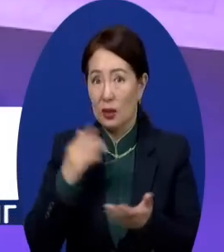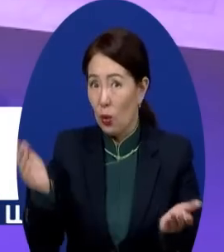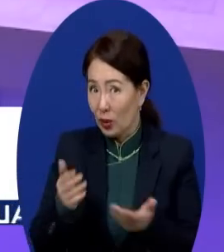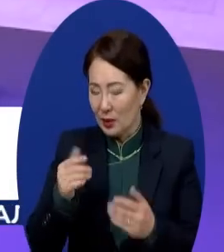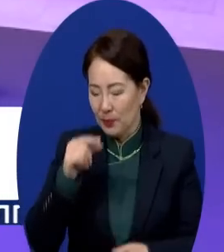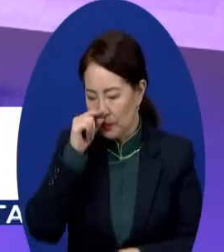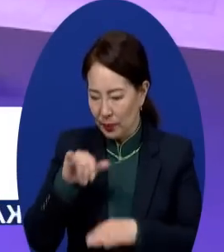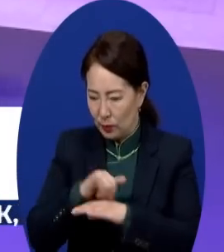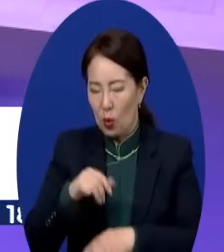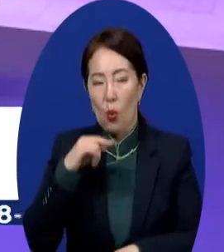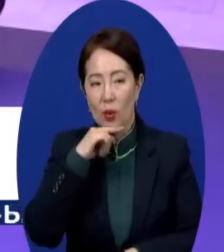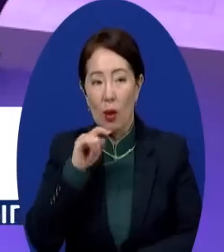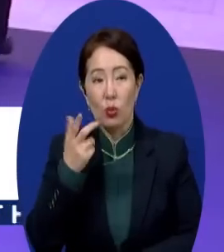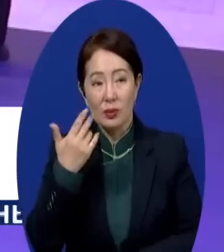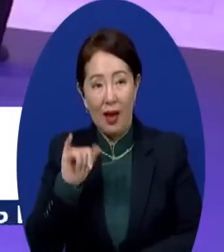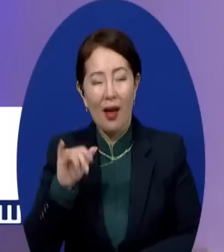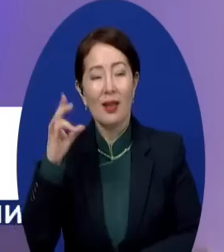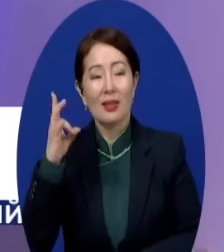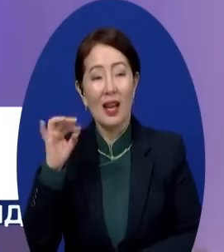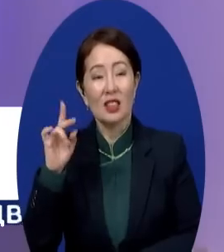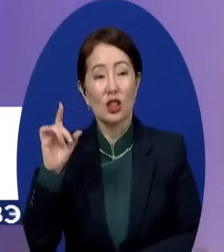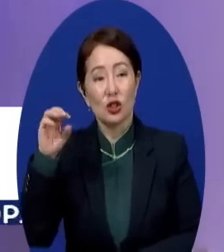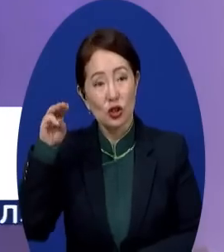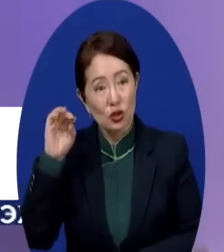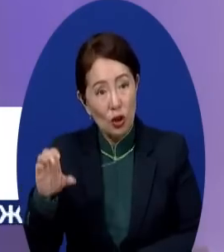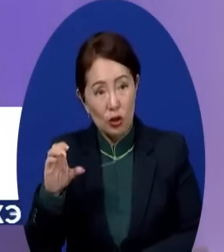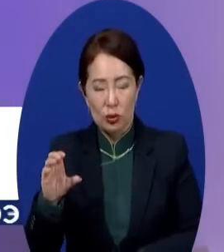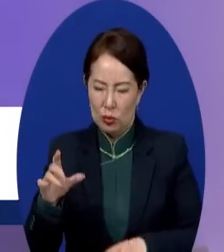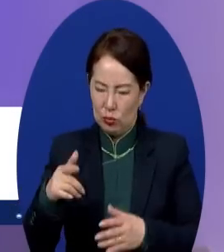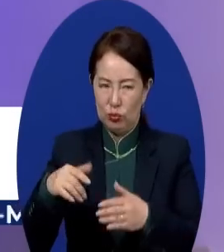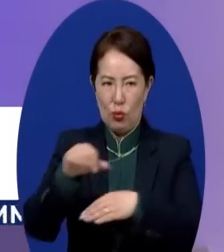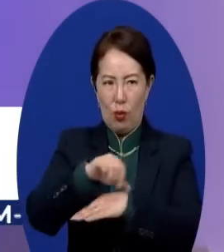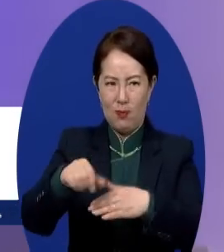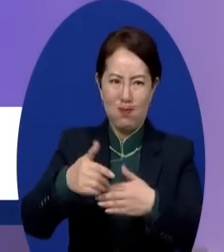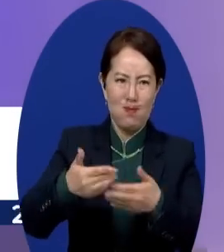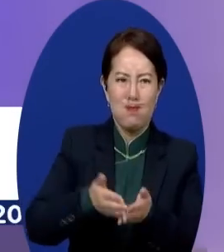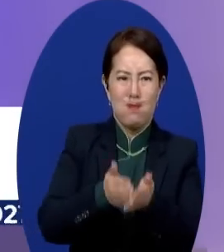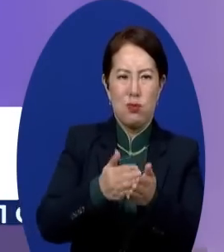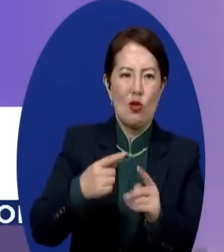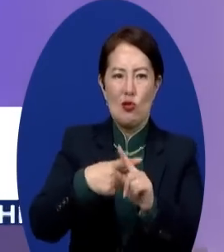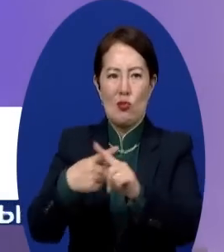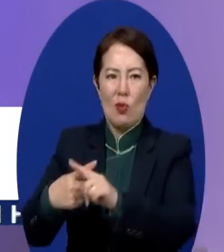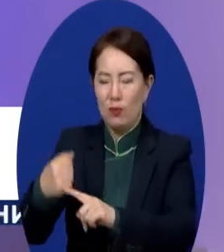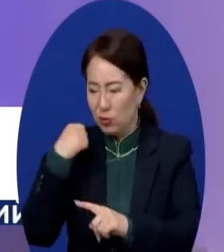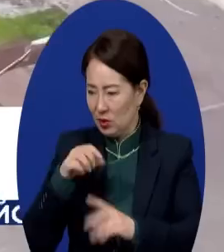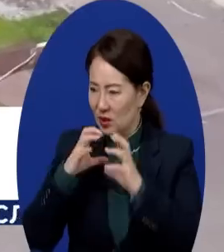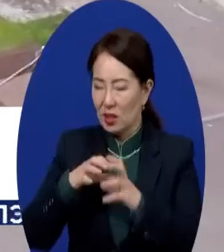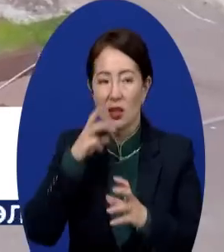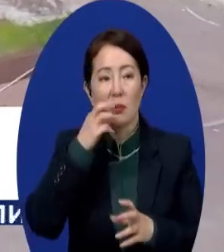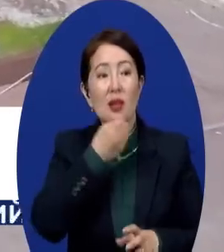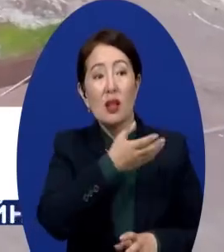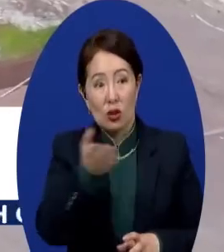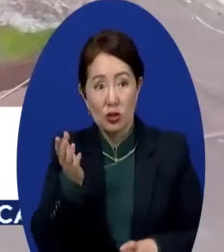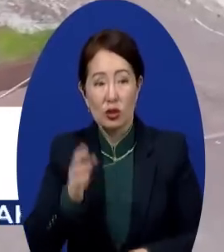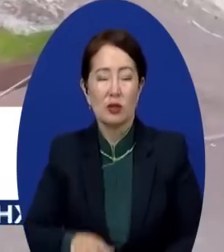Орсон улаан буудай, наран цэцгийн тос зэрэг хүнсний хангамжийг бомбтуудаас гарахыг хориглож байгааг Украиний ерөнхийлөгч дэлхийн сонорт мөн